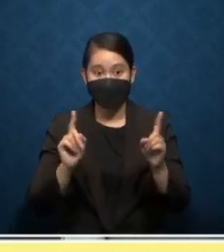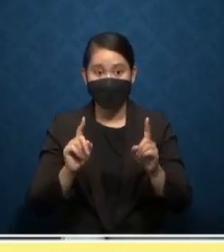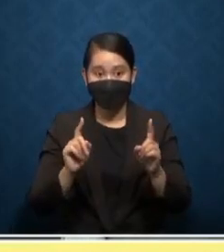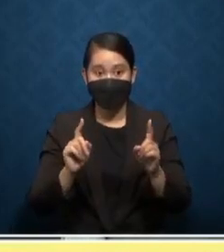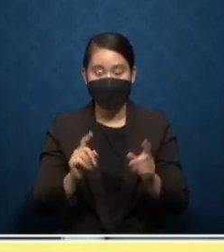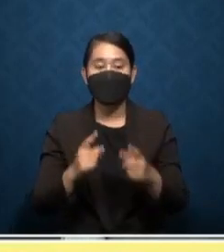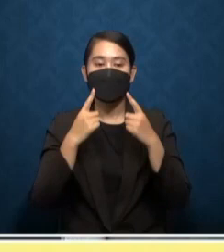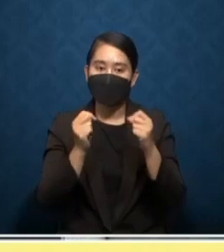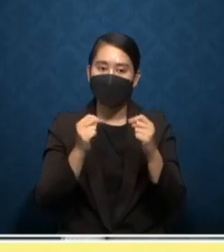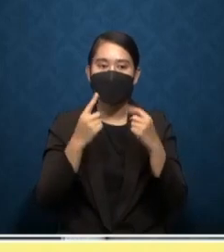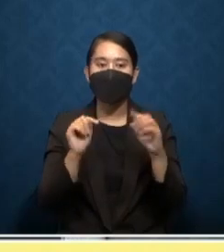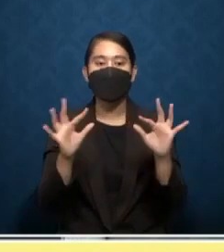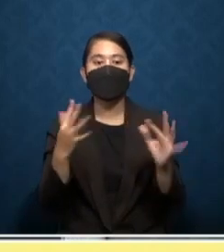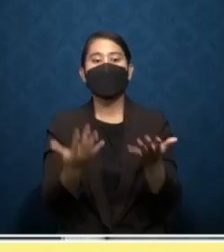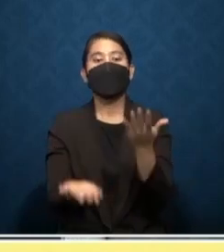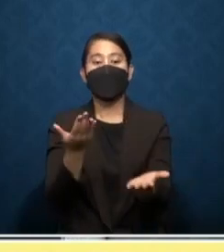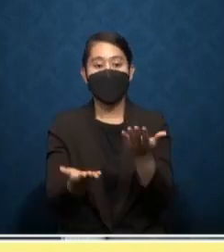ไม่ตอบก็ได้ครั ท่านประทาน